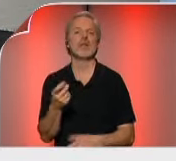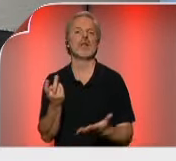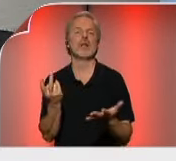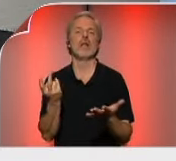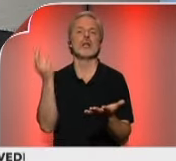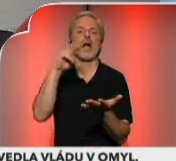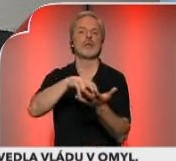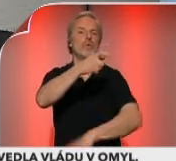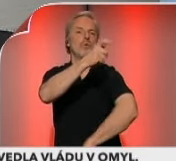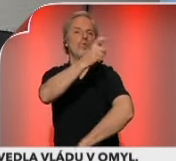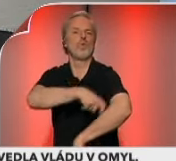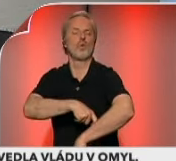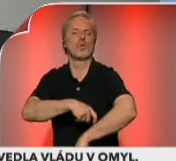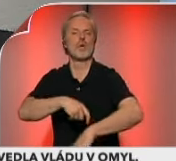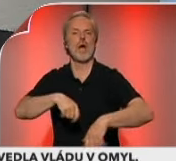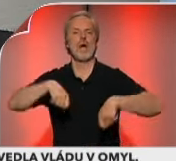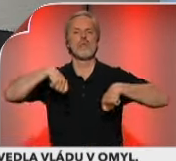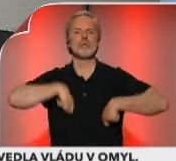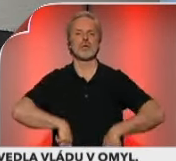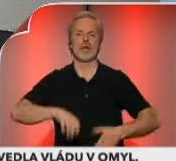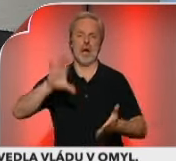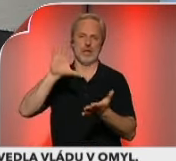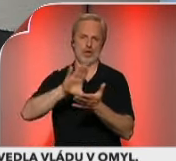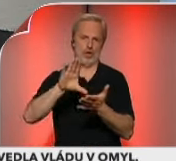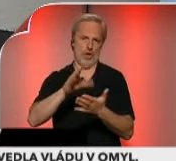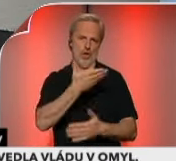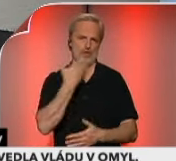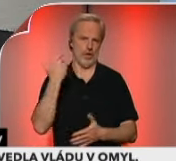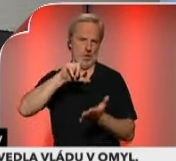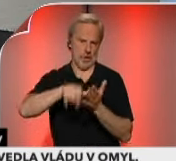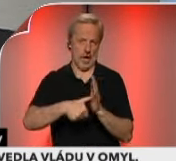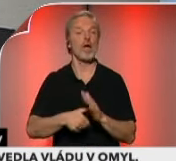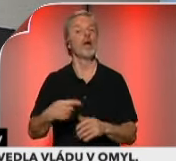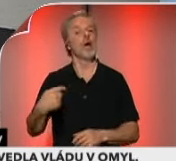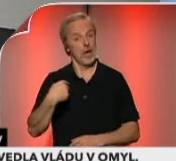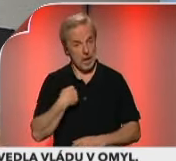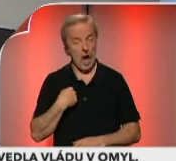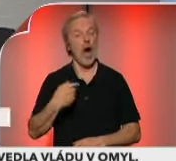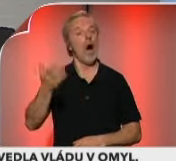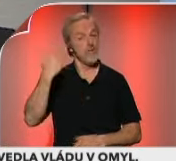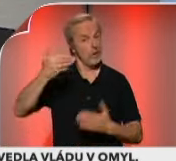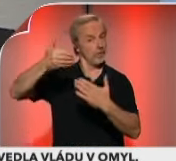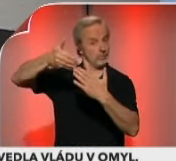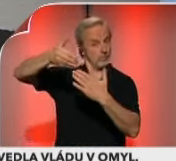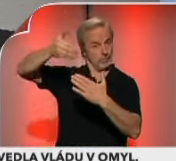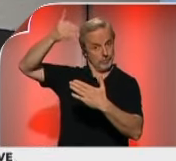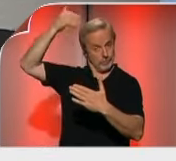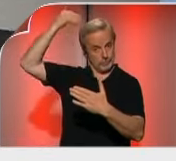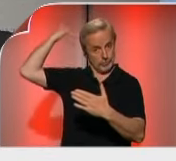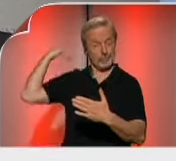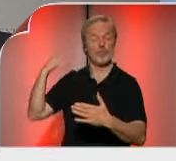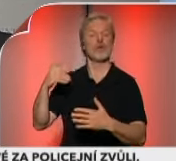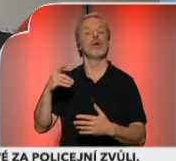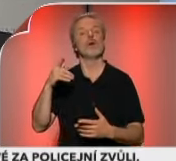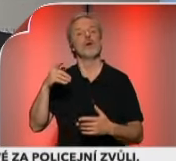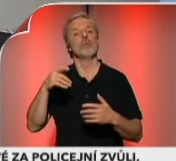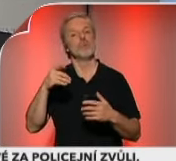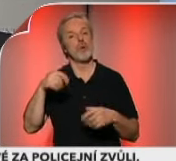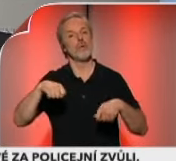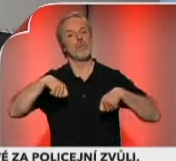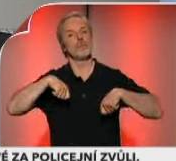vracet do stejné řeky Já jsem již byl několik období volebních v Sociální demokracii